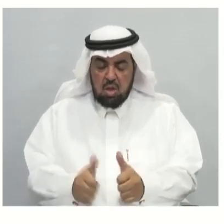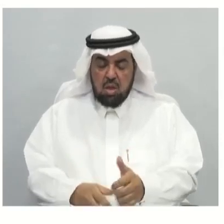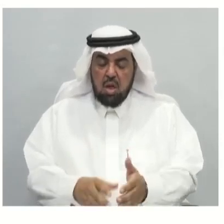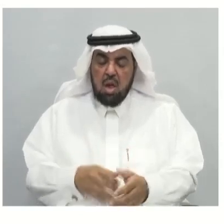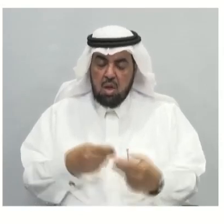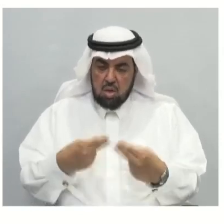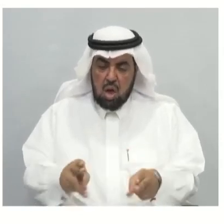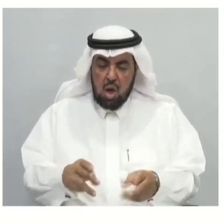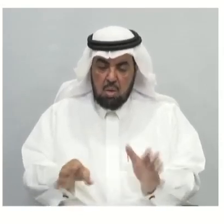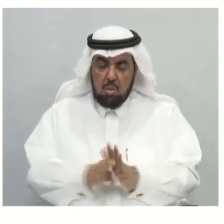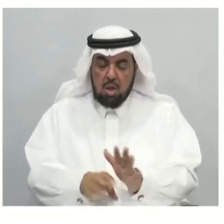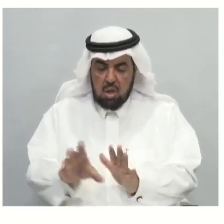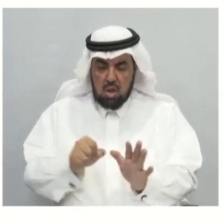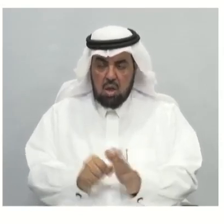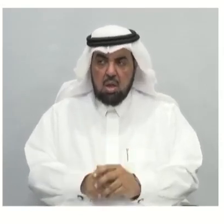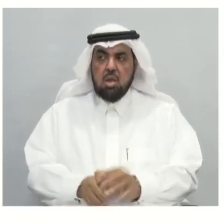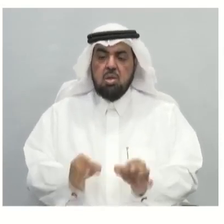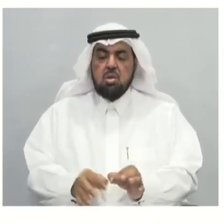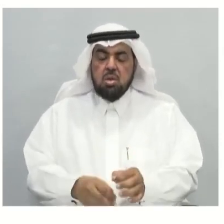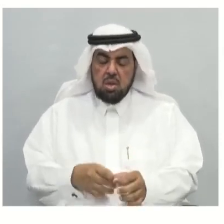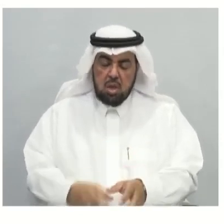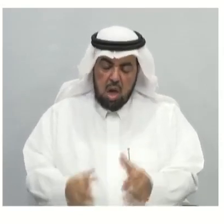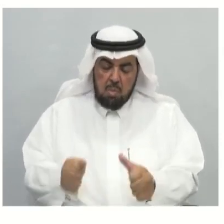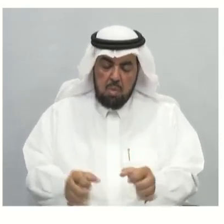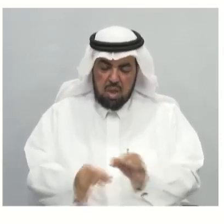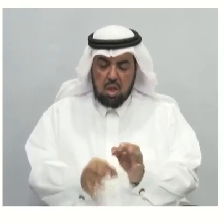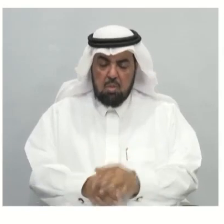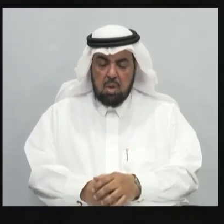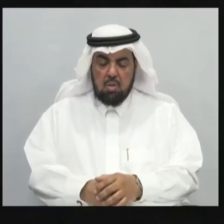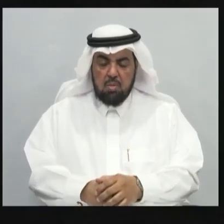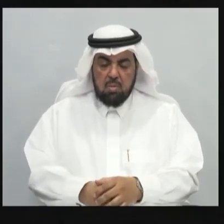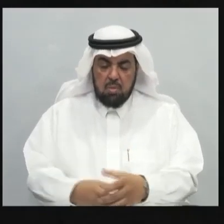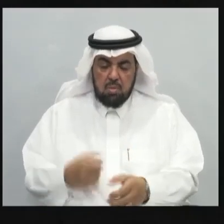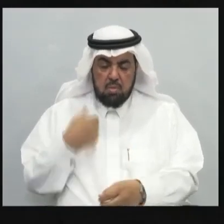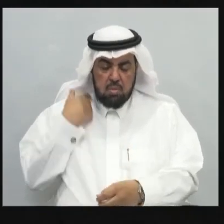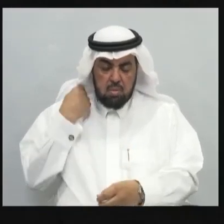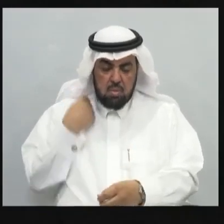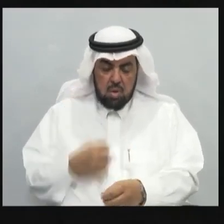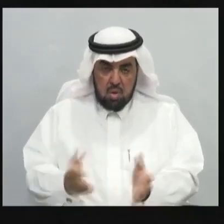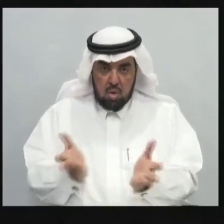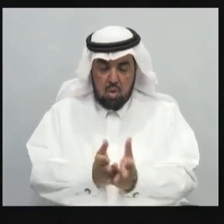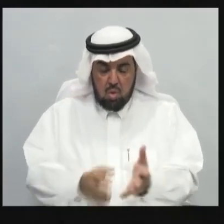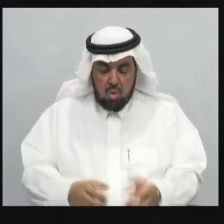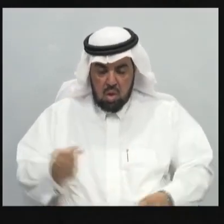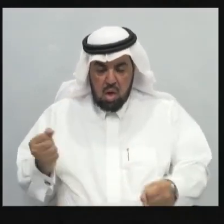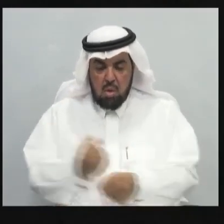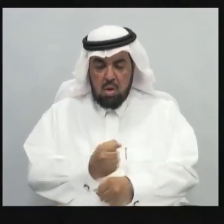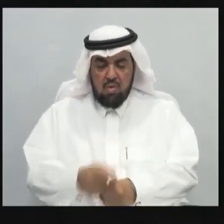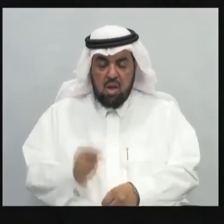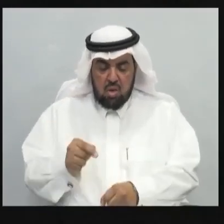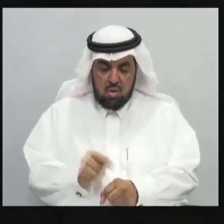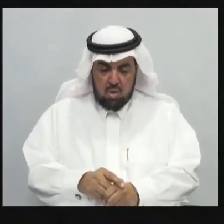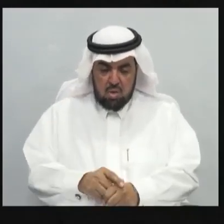اول مرحله عند التقاط البيانات اذا نؤكد على سلامه التصميم واكد في الدروس العمليه في هذه